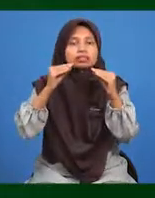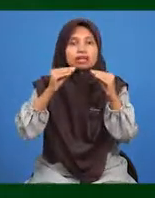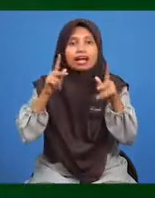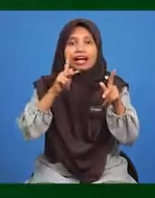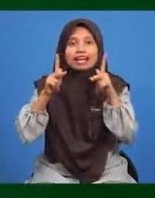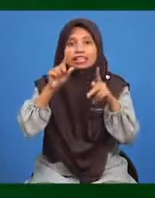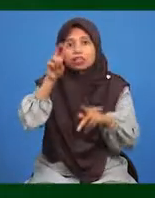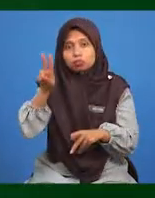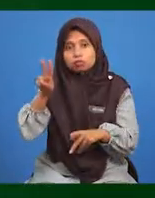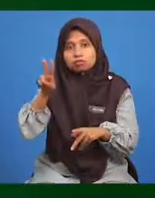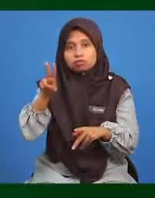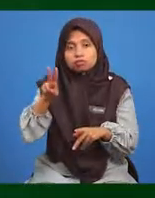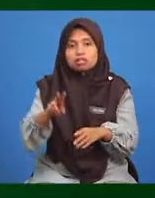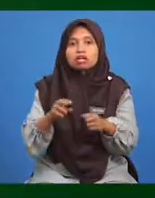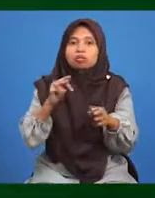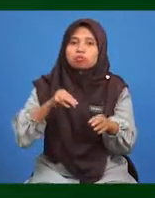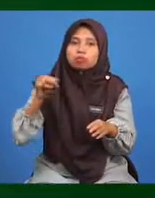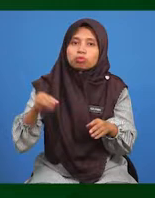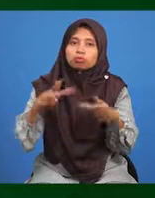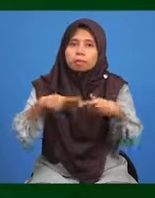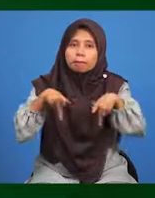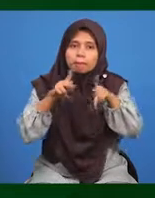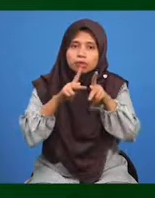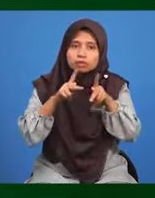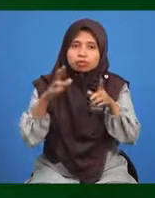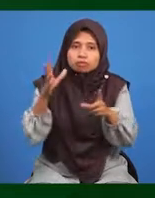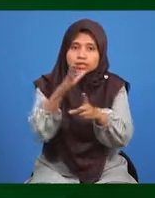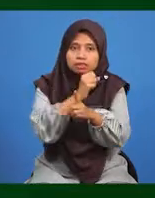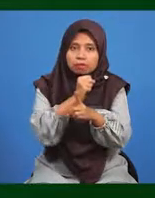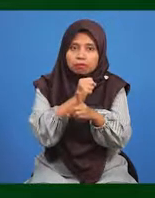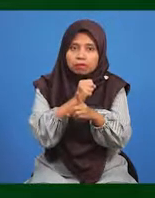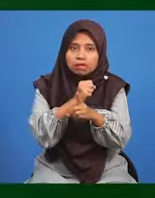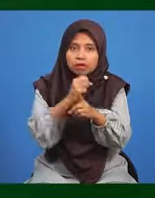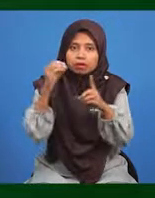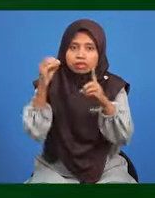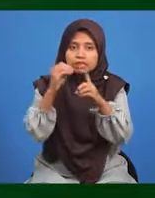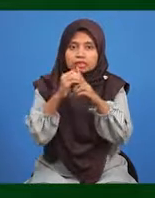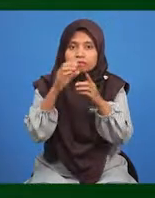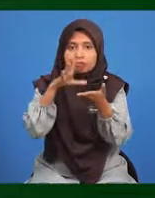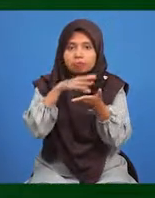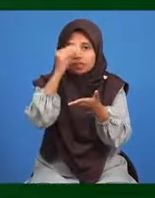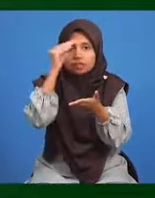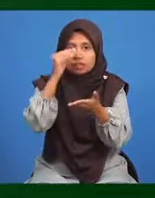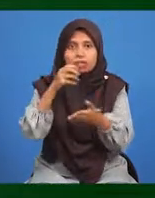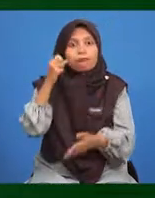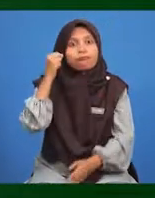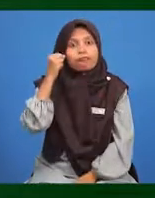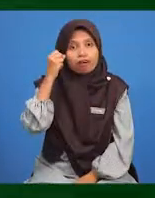Dalam tajuk ini, murid-murid perlu mencapai objektif pembelajaran iaitu